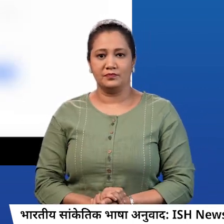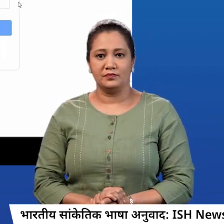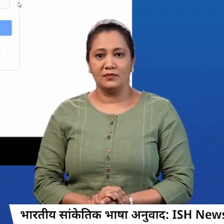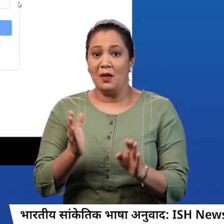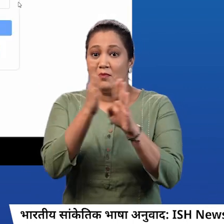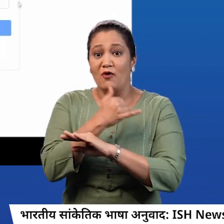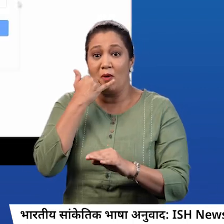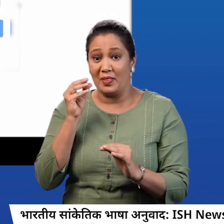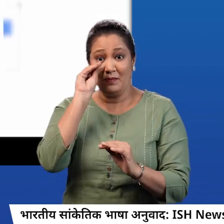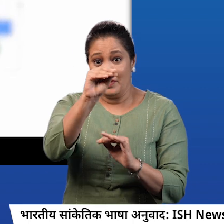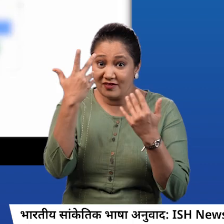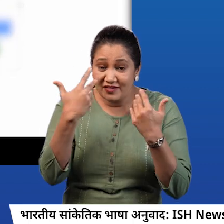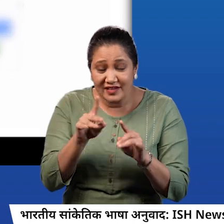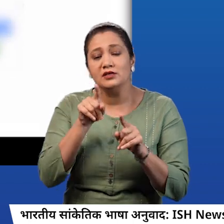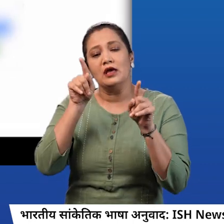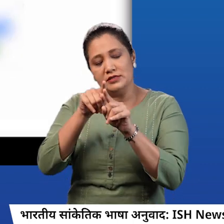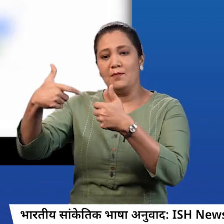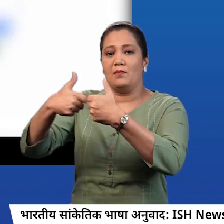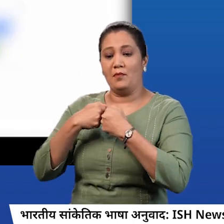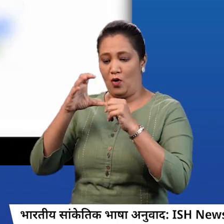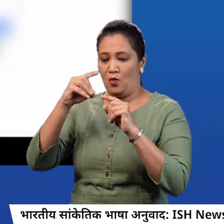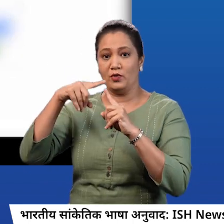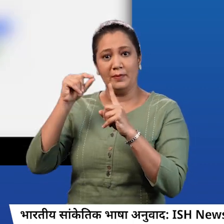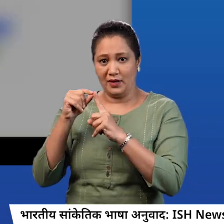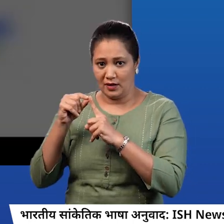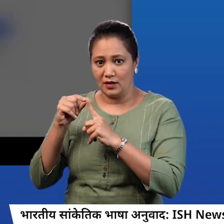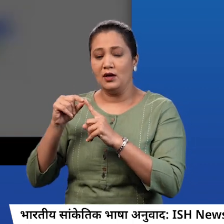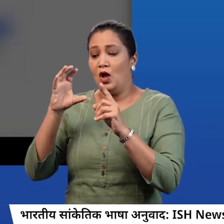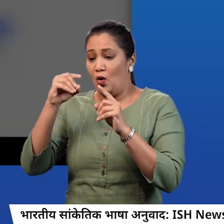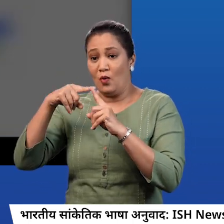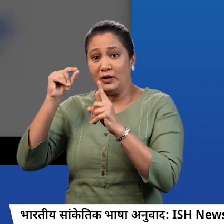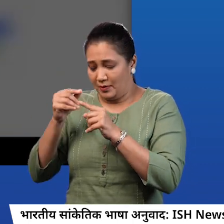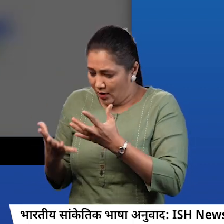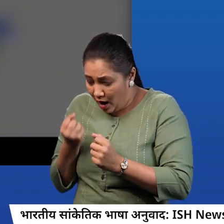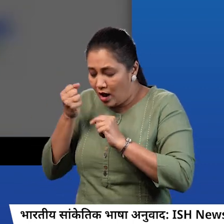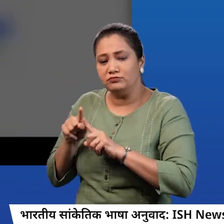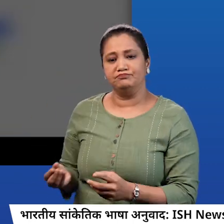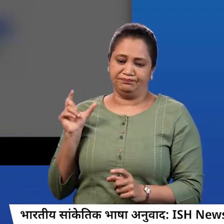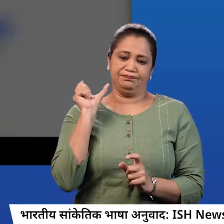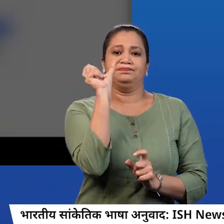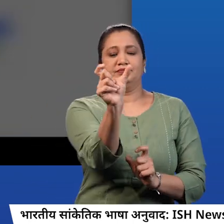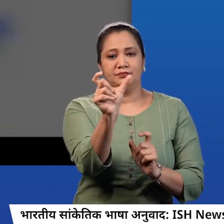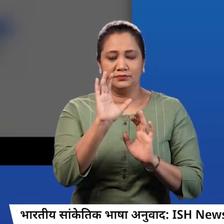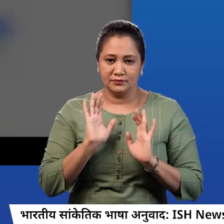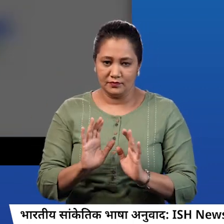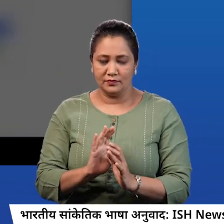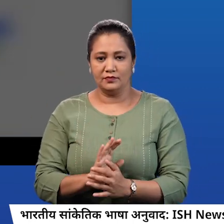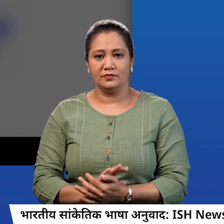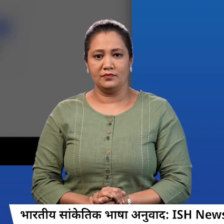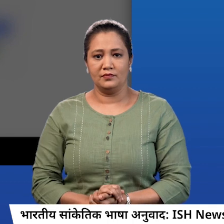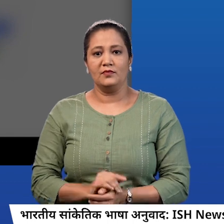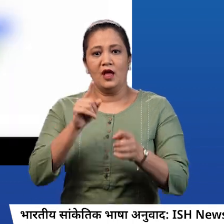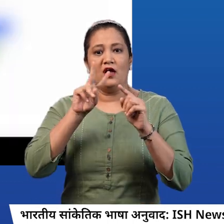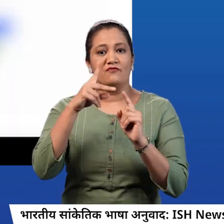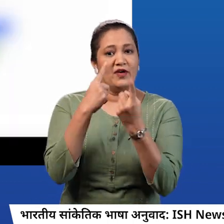करायचंय. तुम्ही दिलेल्या मोबाईल क्रमांकावर तुम्हाला OTP क्रमांक येईल. हा OTP क्रमांक इथं समोर आलेल्या नव्या पानावरच्या रकान्यात